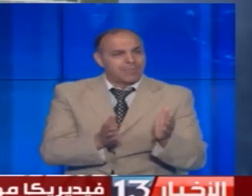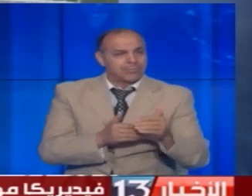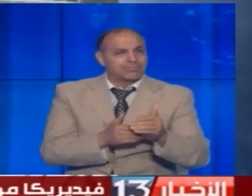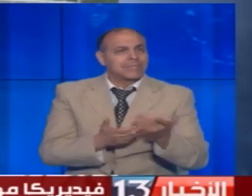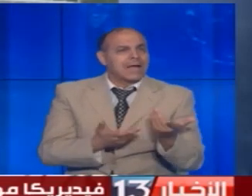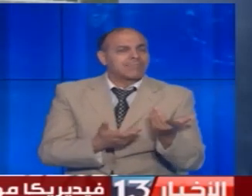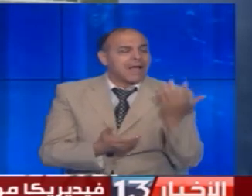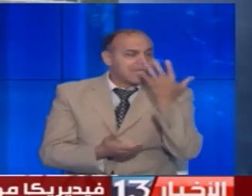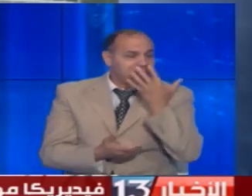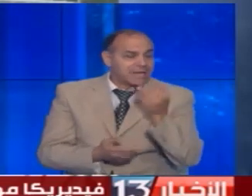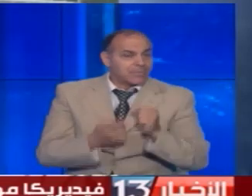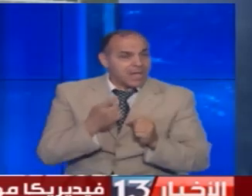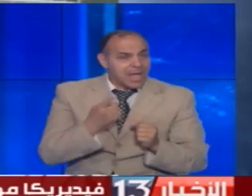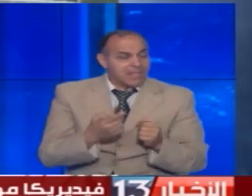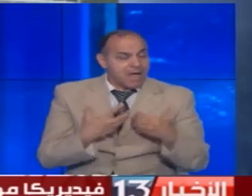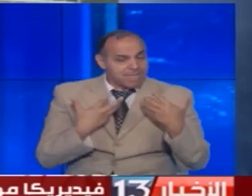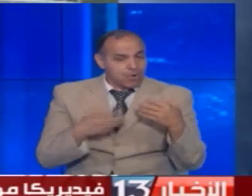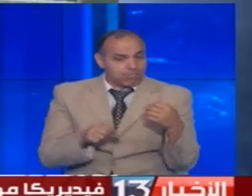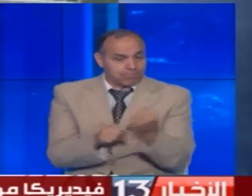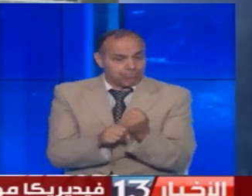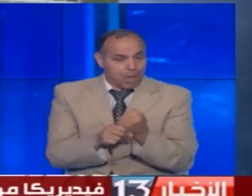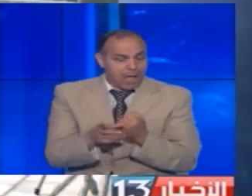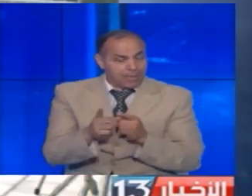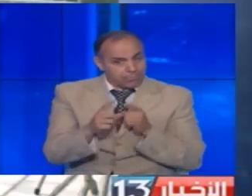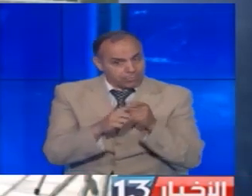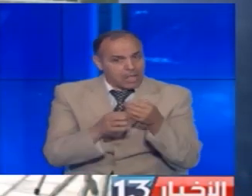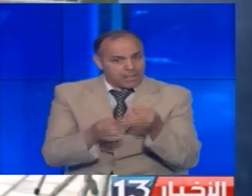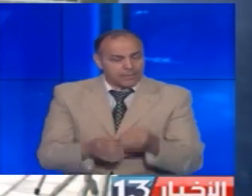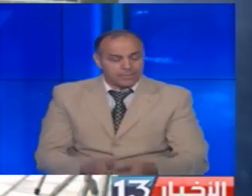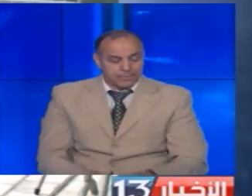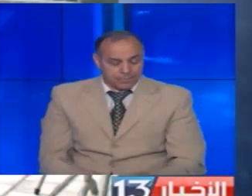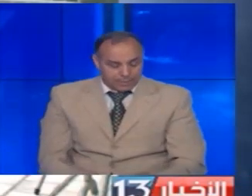الائتمان الإفريقي، ونأمل العمل في هذا الاتجاه.